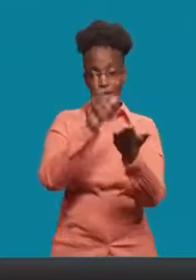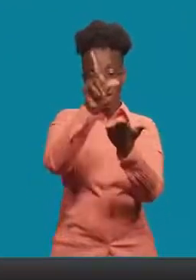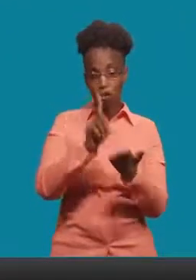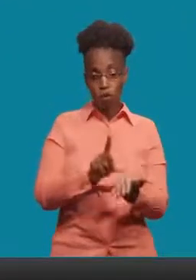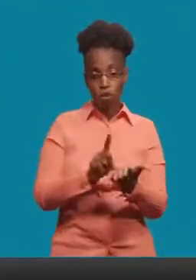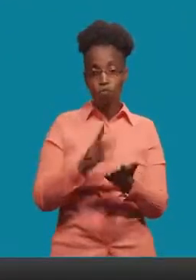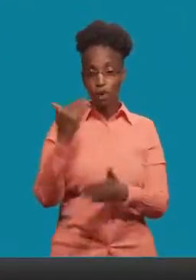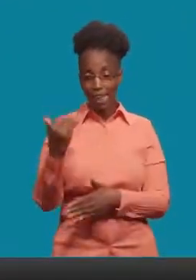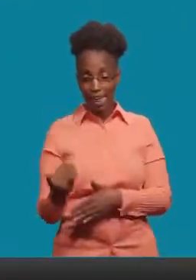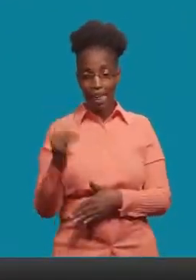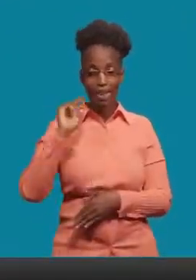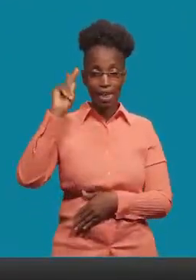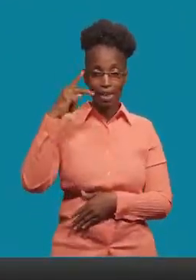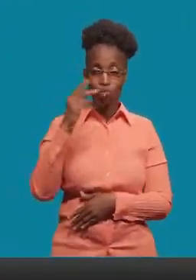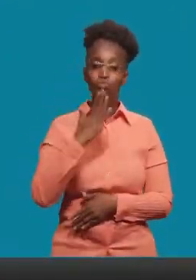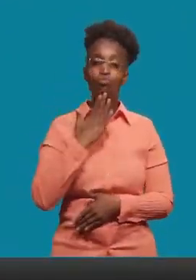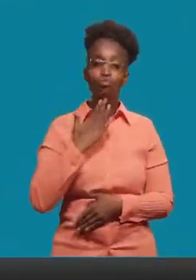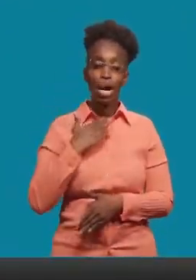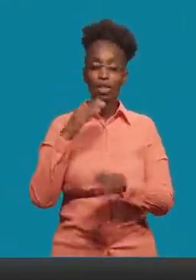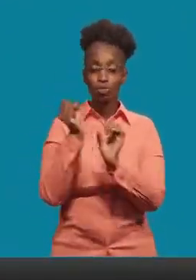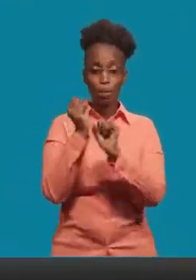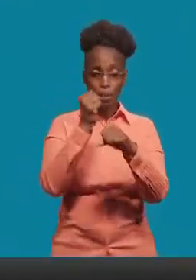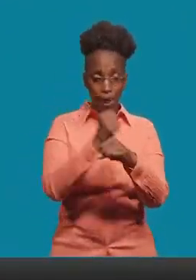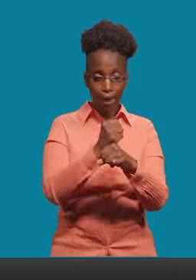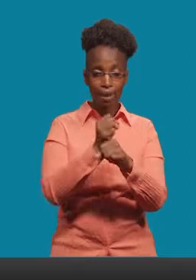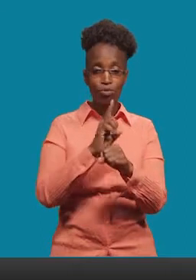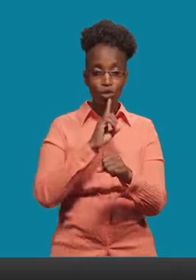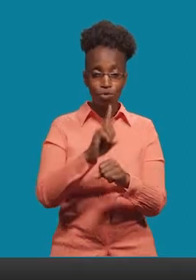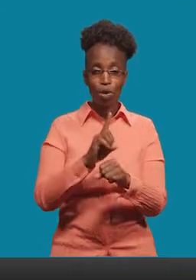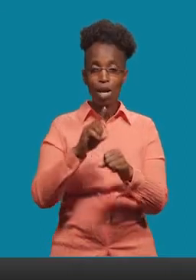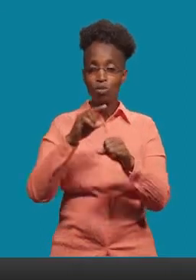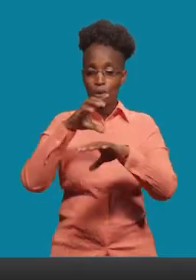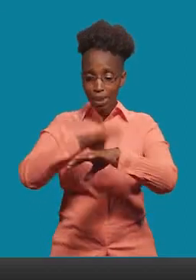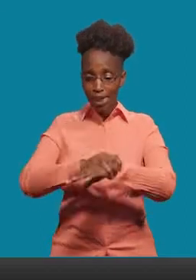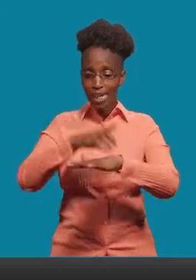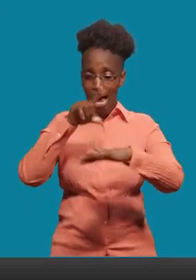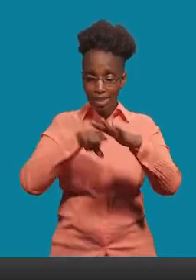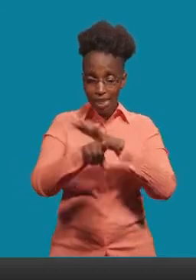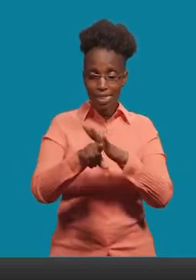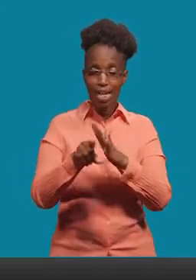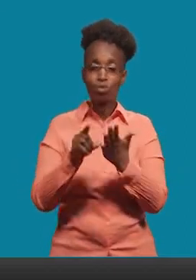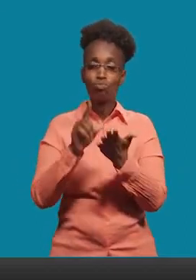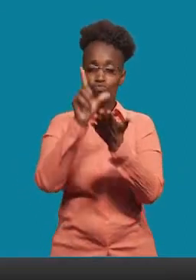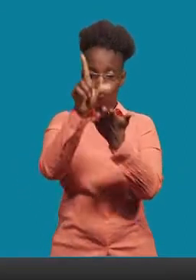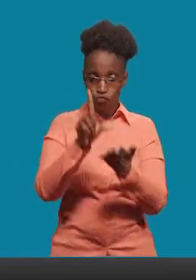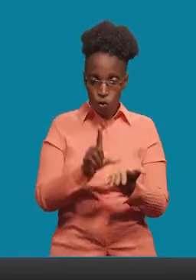Wakenya. We want to make it possible for ordinary citizens to have access to credit that